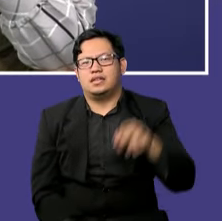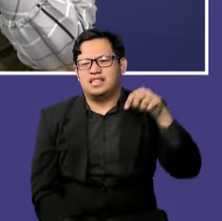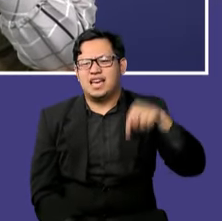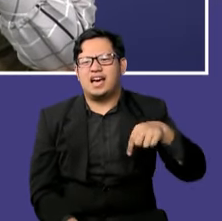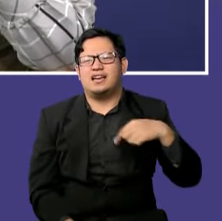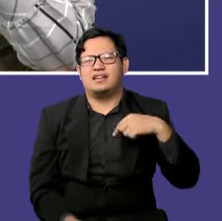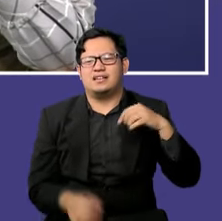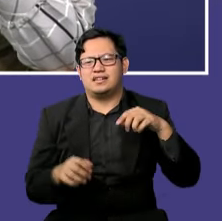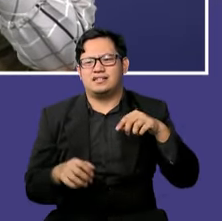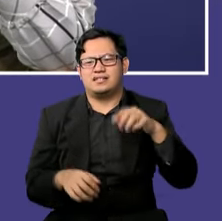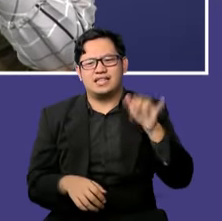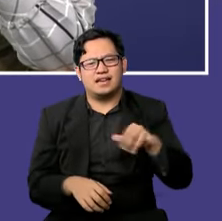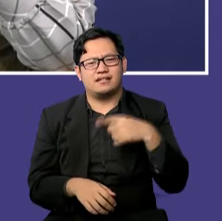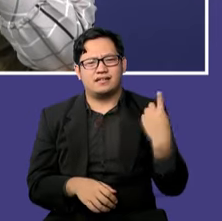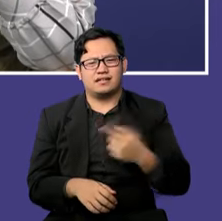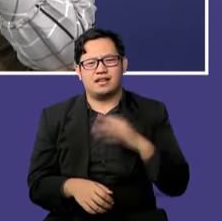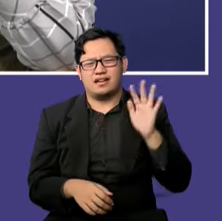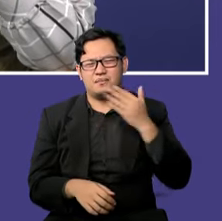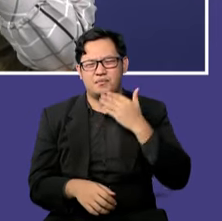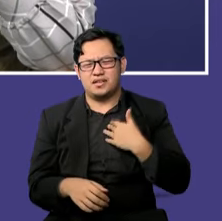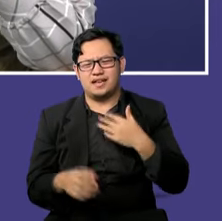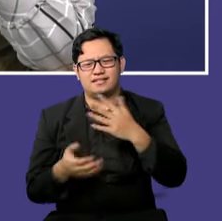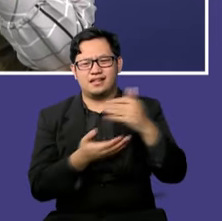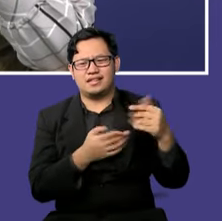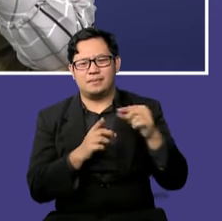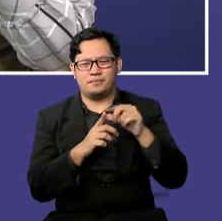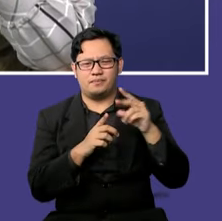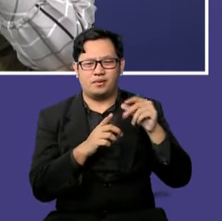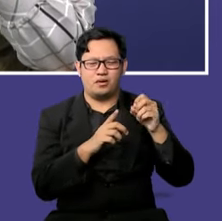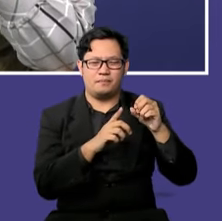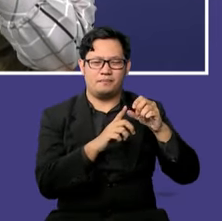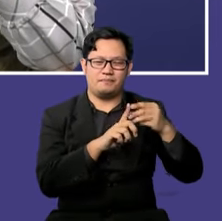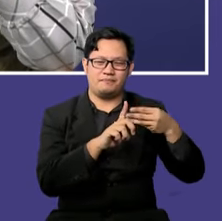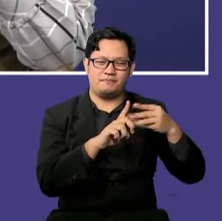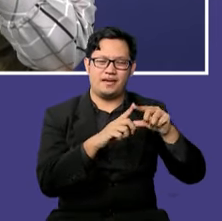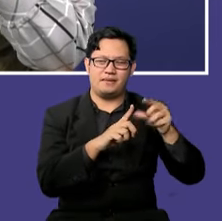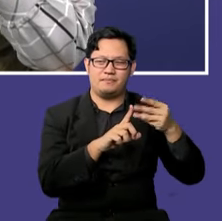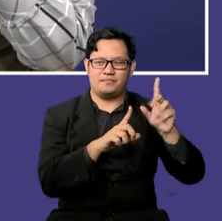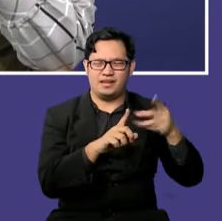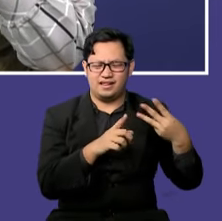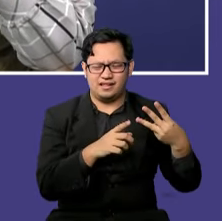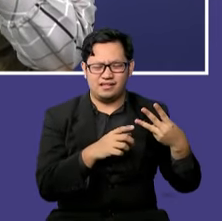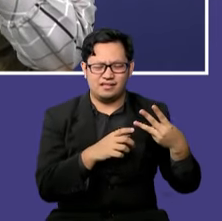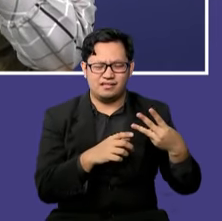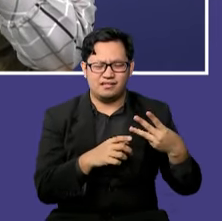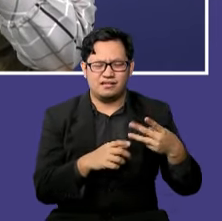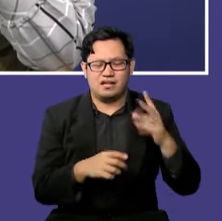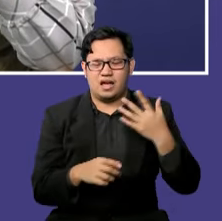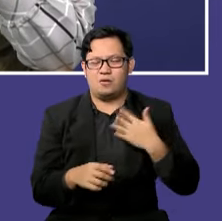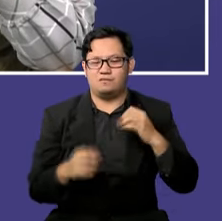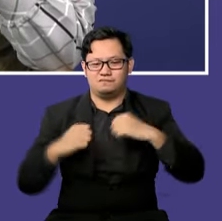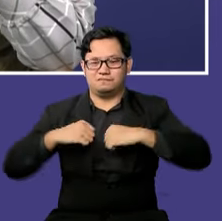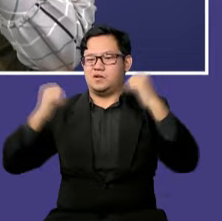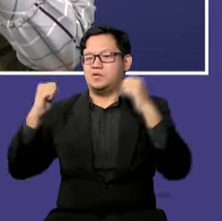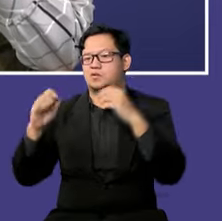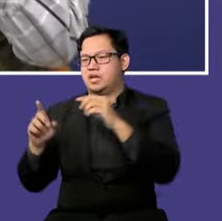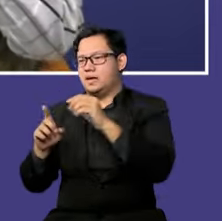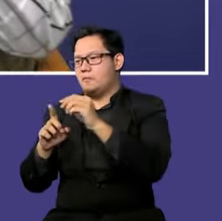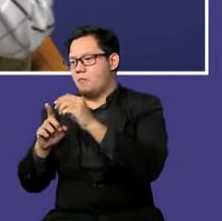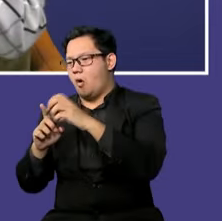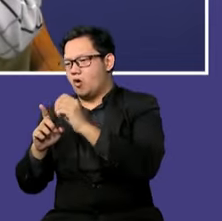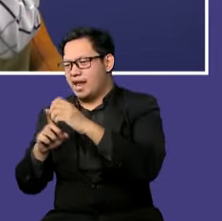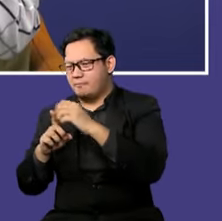probable Soalnya kalau saya sebenarnya berpikir bahwa deh enggak setuju Kalau Ade ppdp itu sudah tidak ada improbable